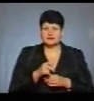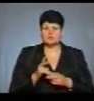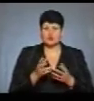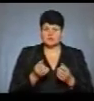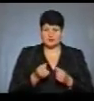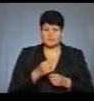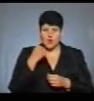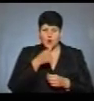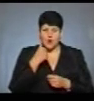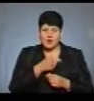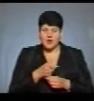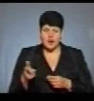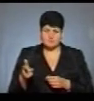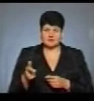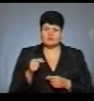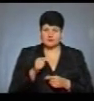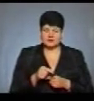отримують роками субсидії, вони